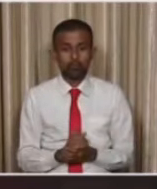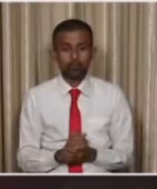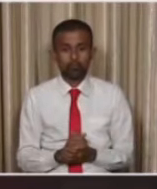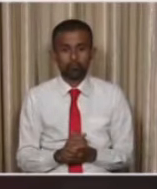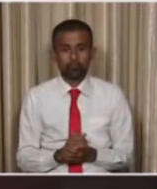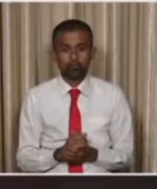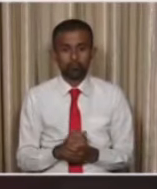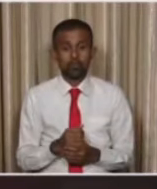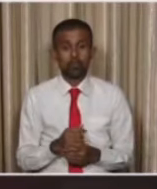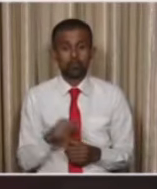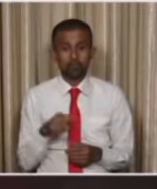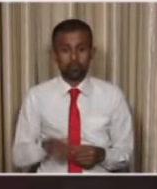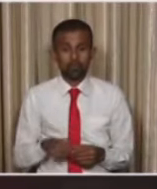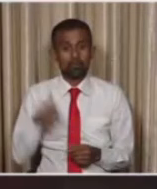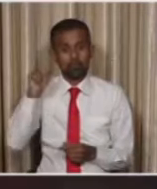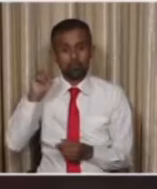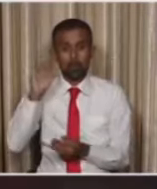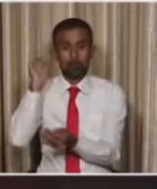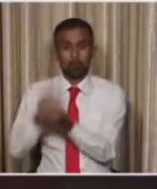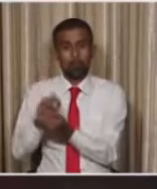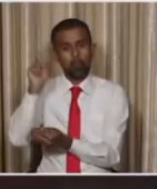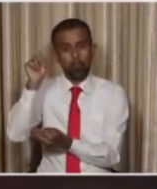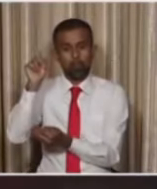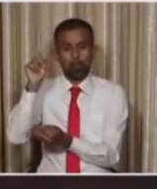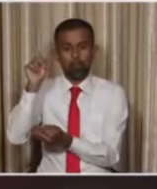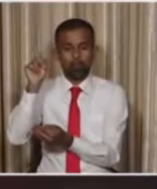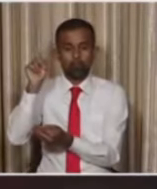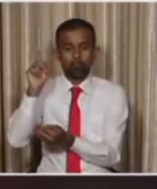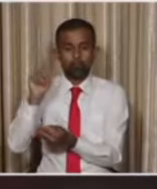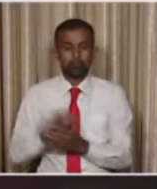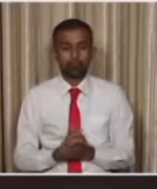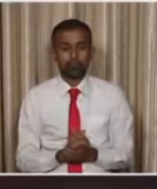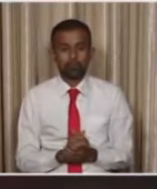දැන් දැමතුමා. ඒවා එහෙ ඩිපොසිට් කරලා එහෙ තැම්පත් කරලා එන්නේ.